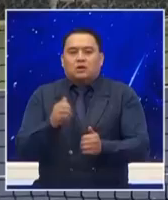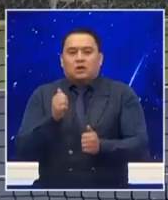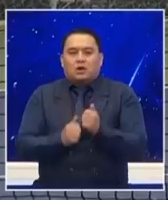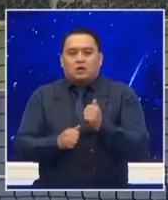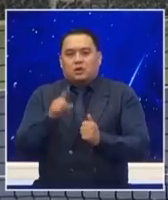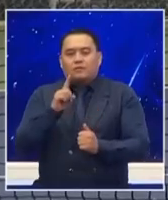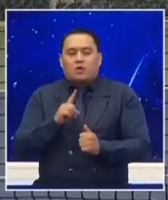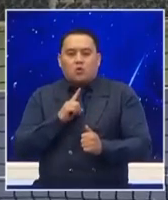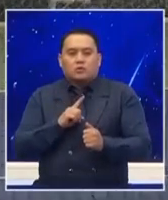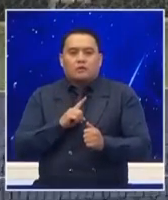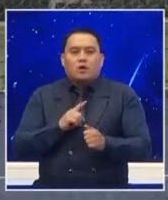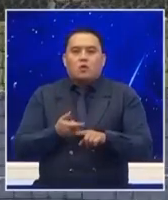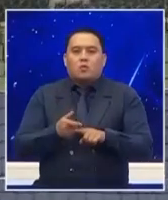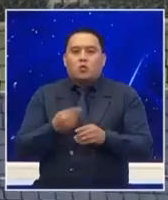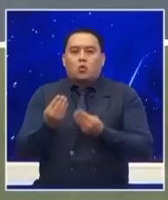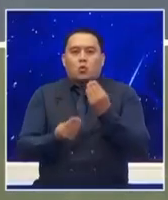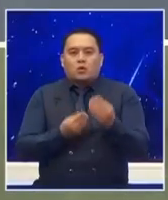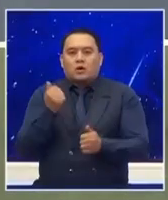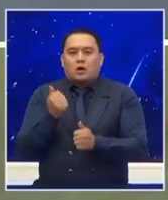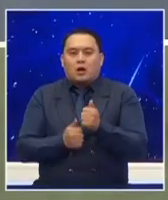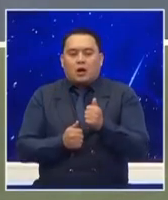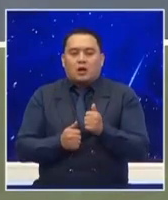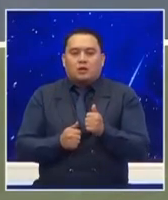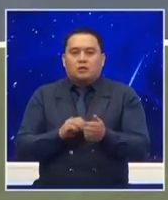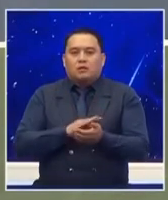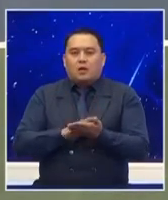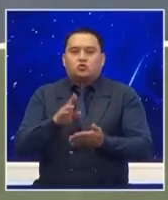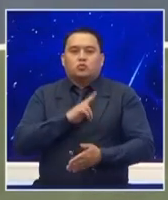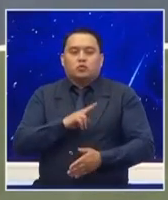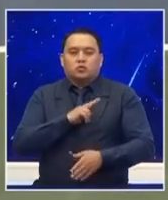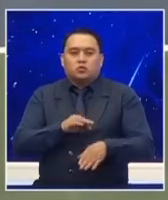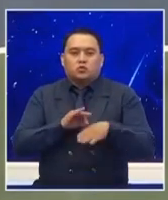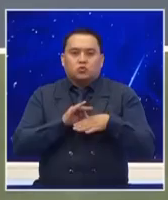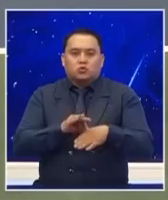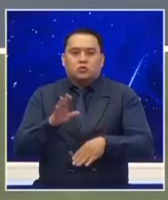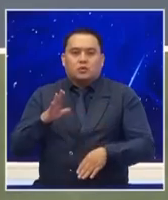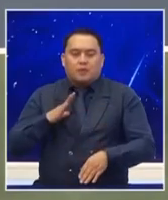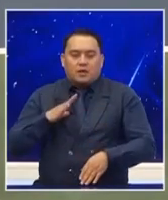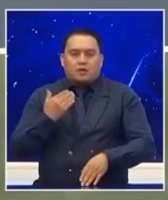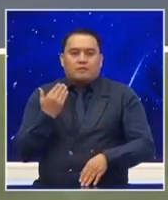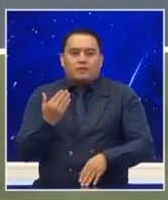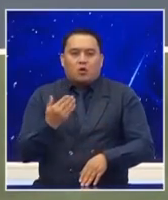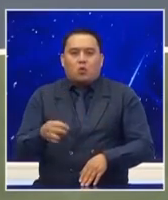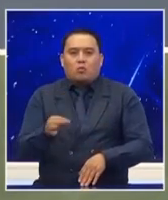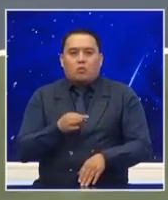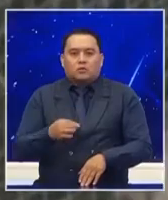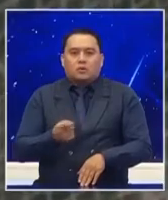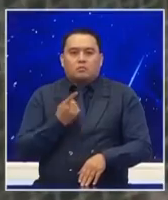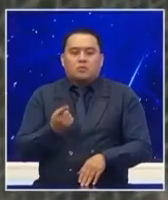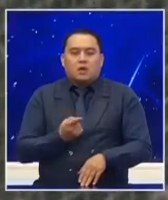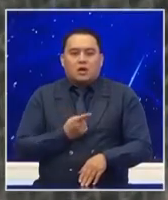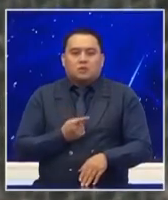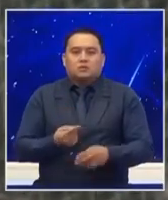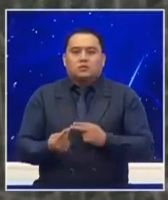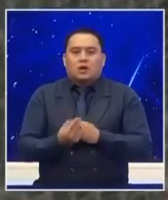жарияланған. Бұл бойынша ойын залының әрбір бұрышына тазалық жұмыстар жүргізіледі. Айгерім Молдыбаева облыстағы тәжірибелі